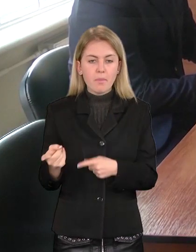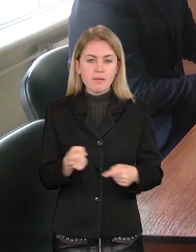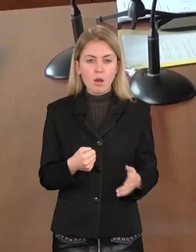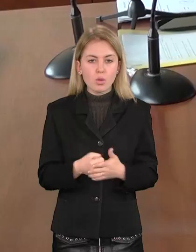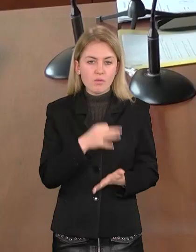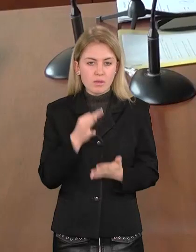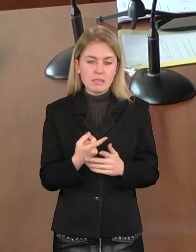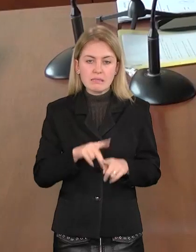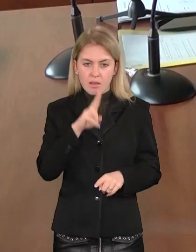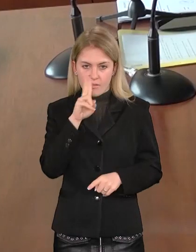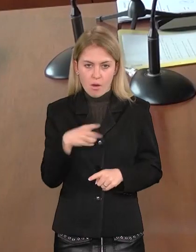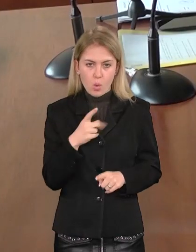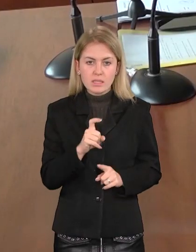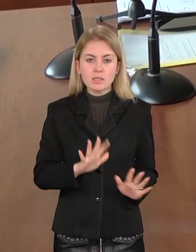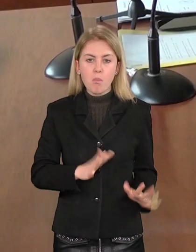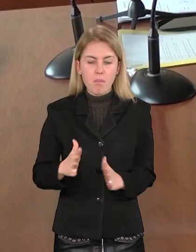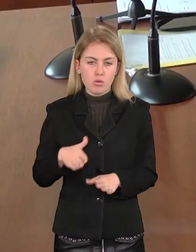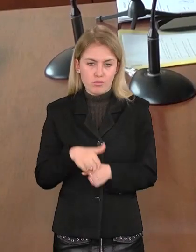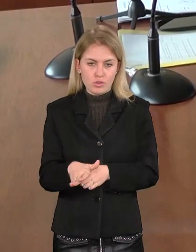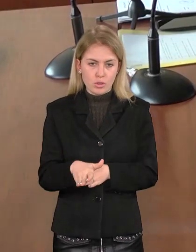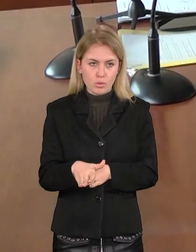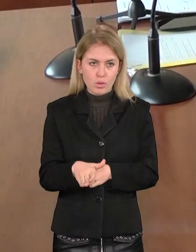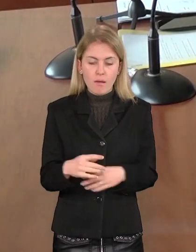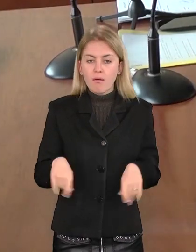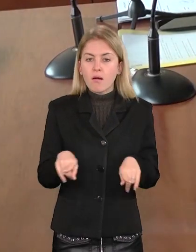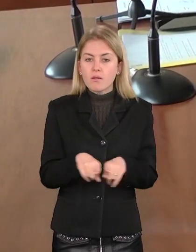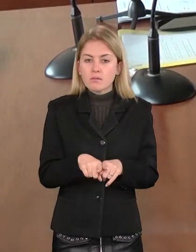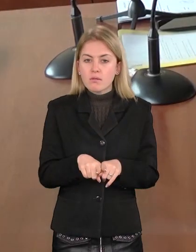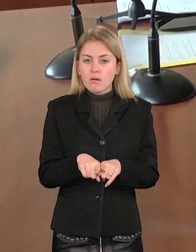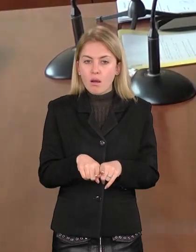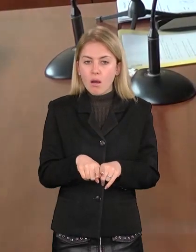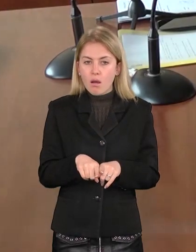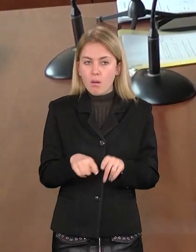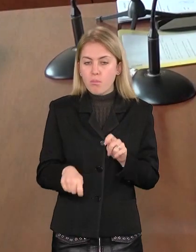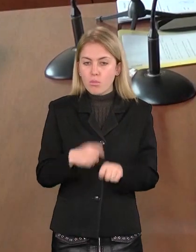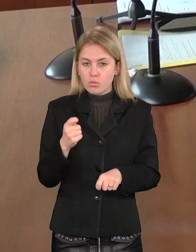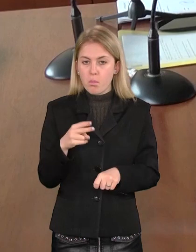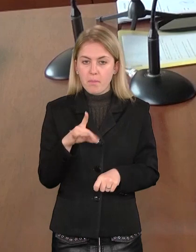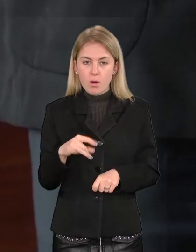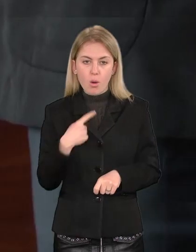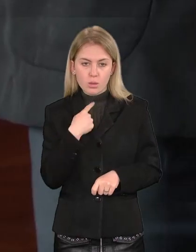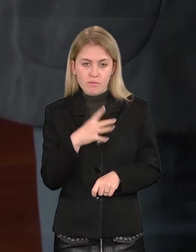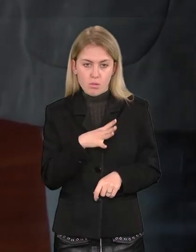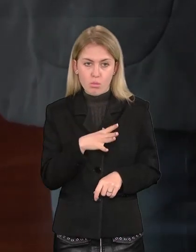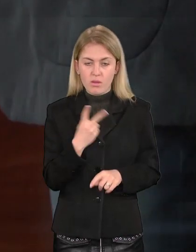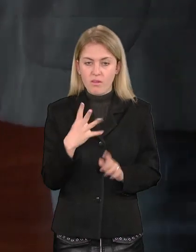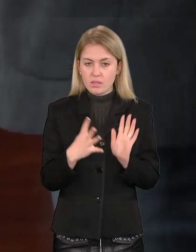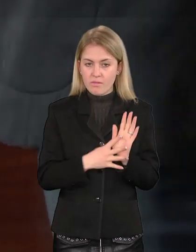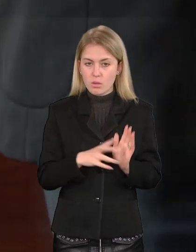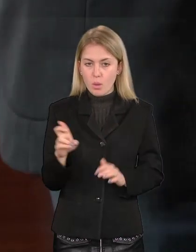Це 2 роки з моменту вчинку. Ймовірне правопорушення при голосуванні Липової було 29